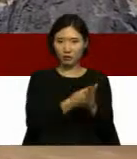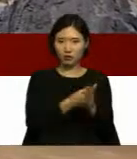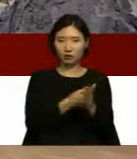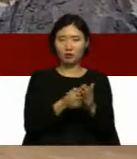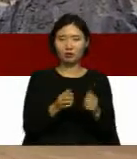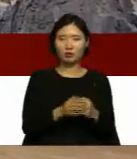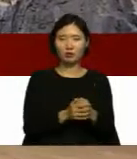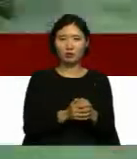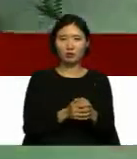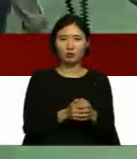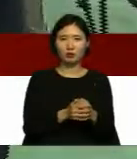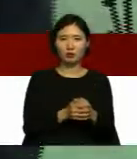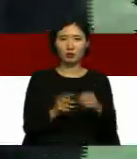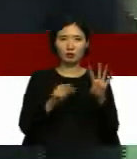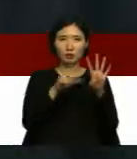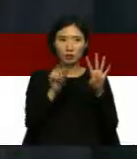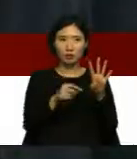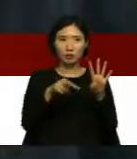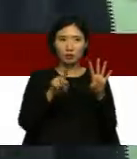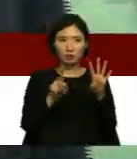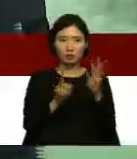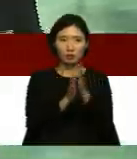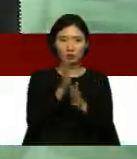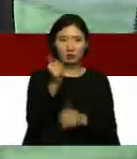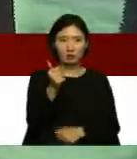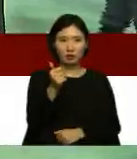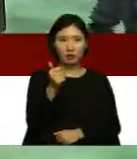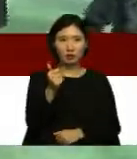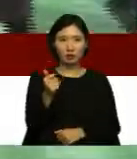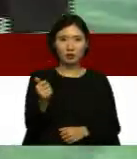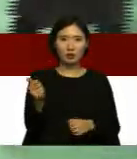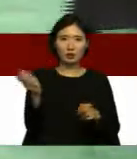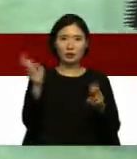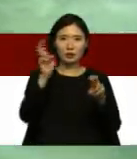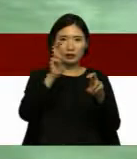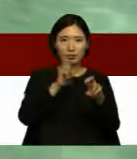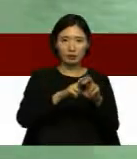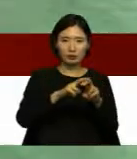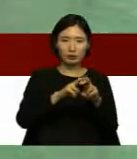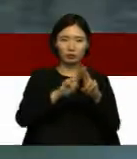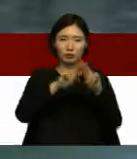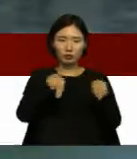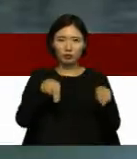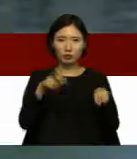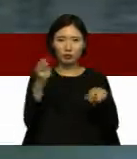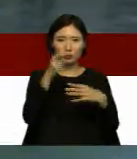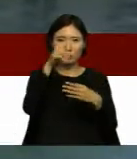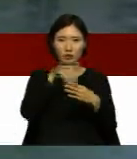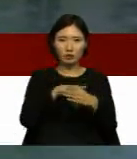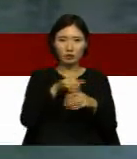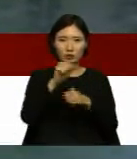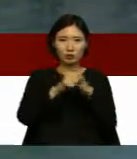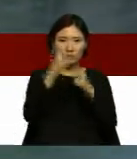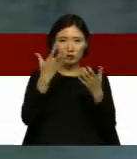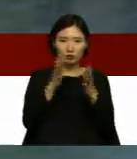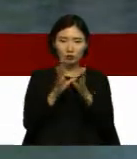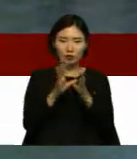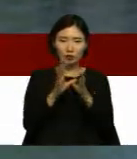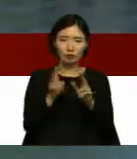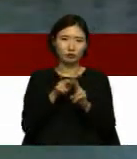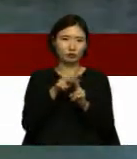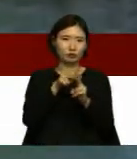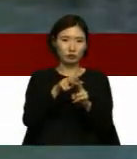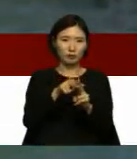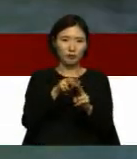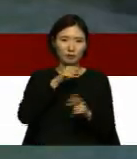김 전 시장은 지난해 4월 서장원 시장의 당선 무효로 치러진 보궐선거에서 자유한국당 후보로 출마해